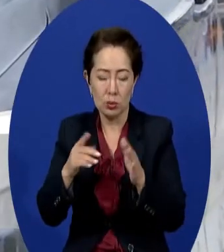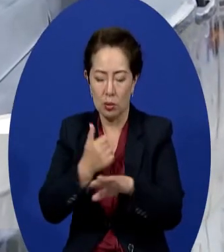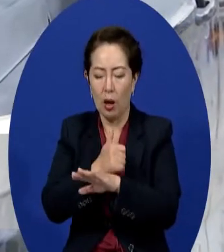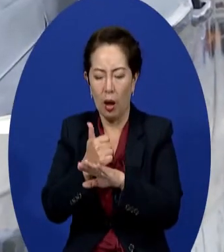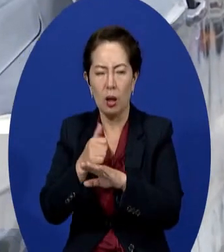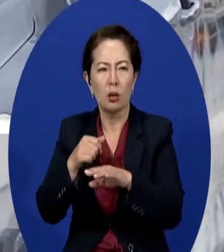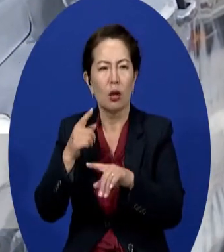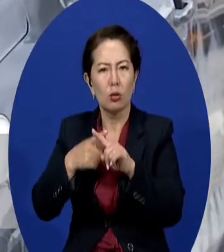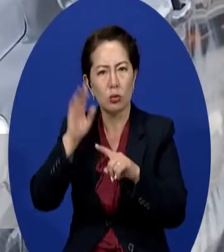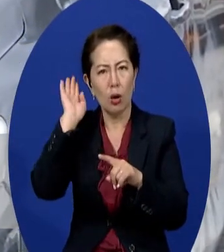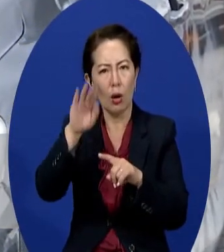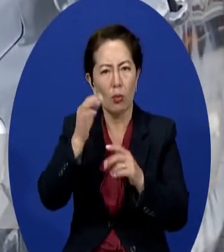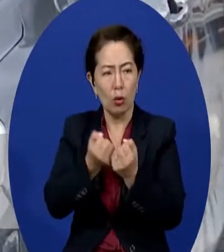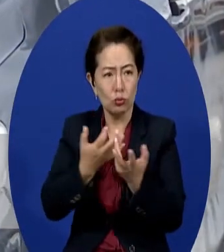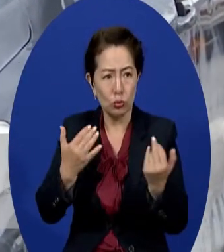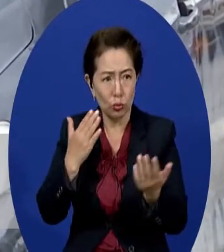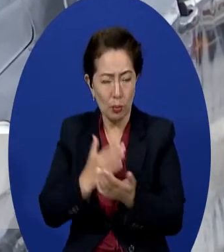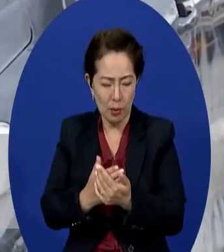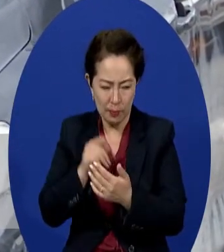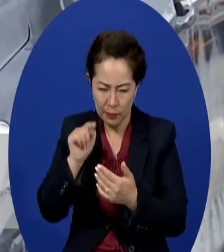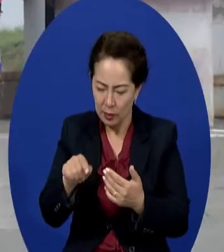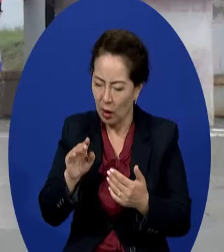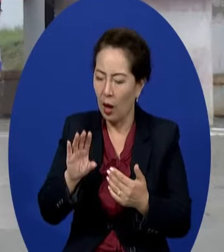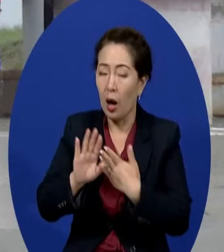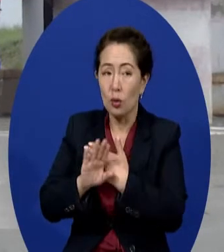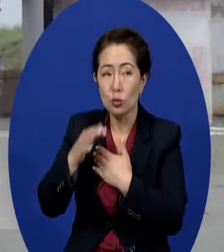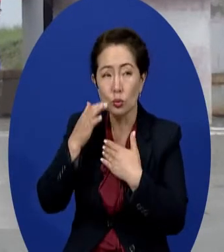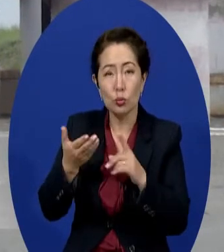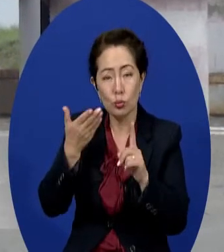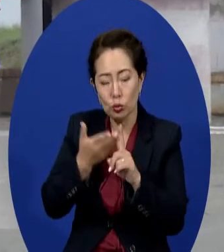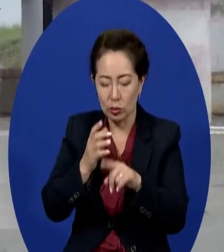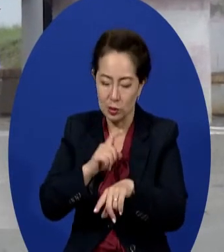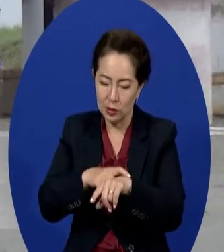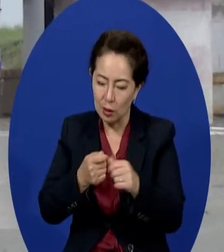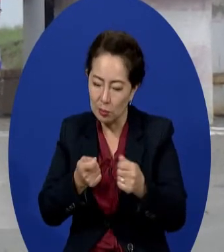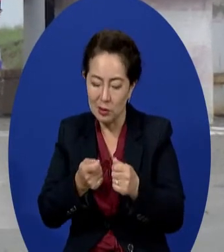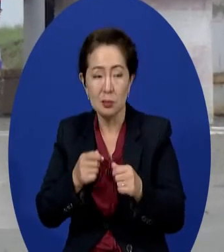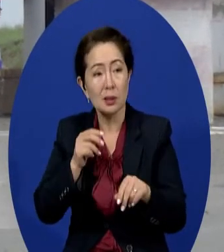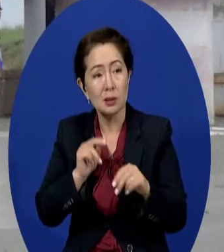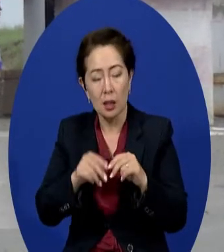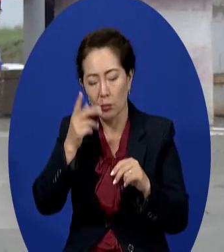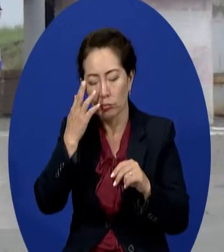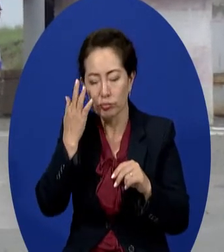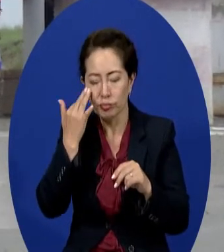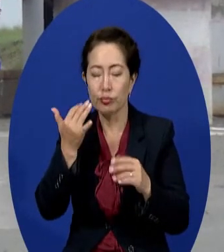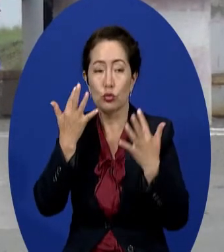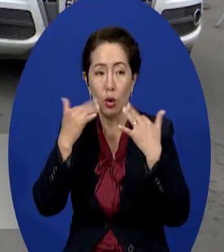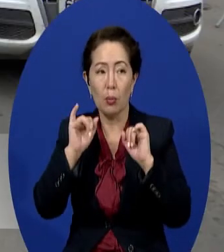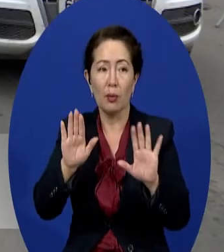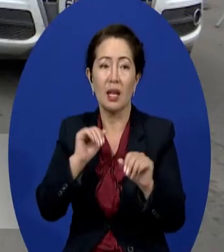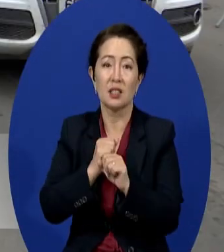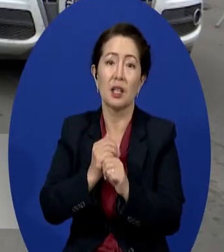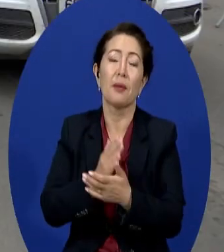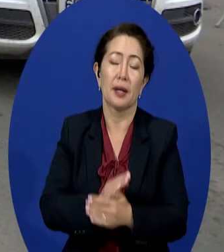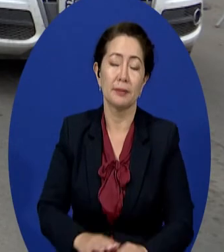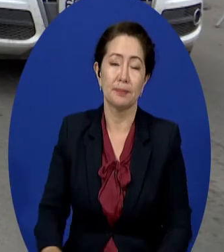Замын цагдаг албан хаагчид жолооч нарт аюулгүй зөвлөмж өгөхөс гадна цагийн менежментийн хяналт шалгалтыг тухайн орон нутгуудад өдөр бүр зохион байгуулан ажиллаж байна.